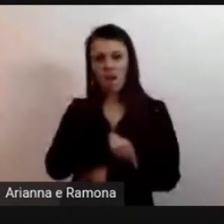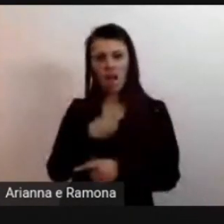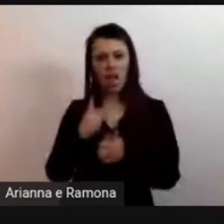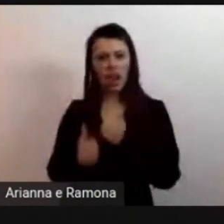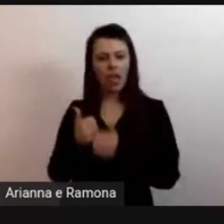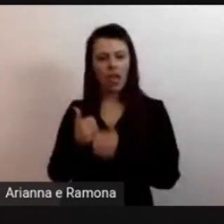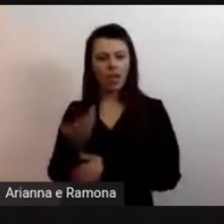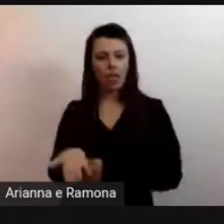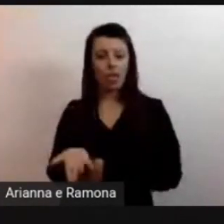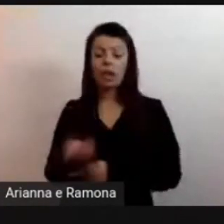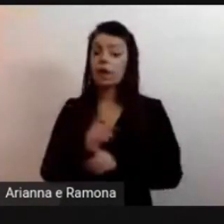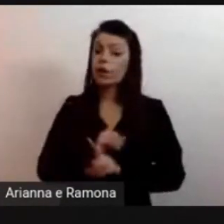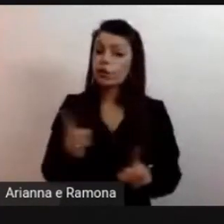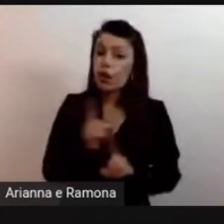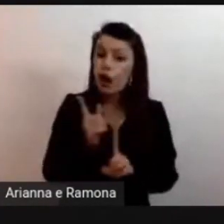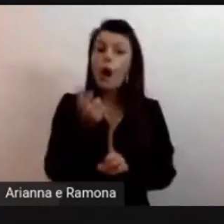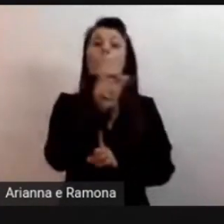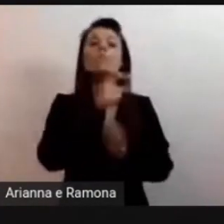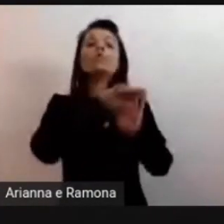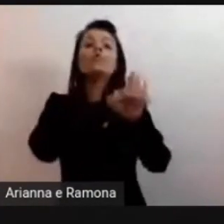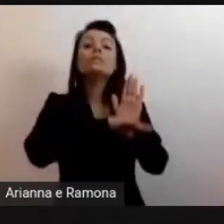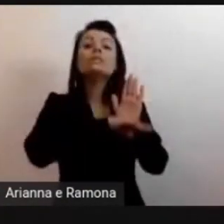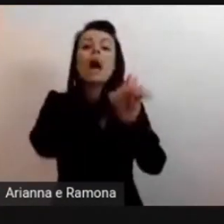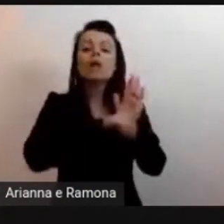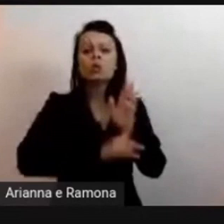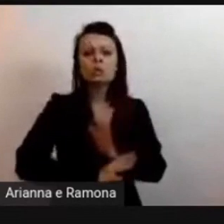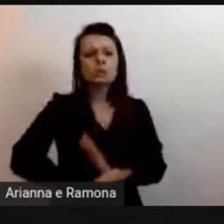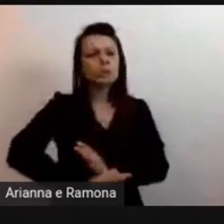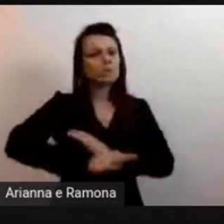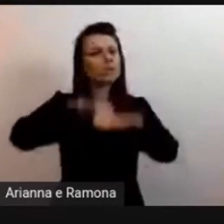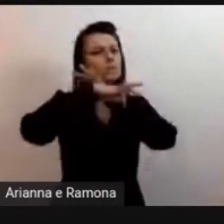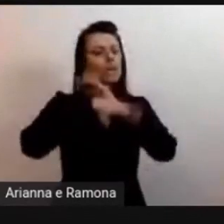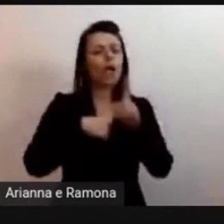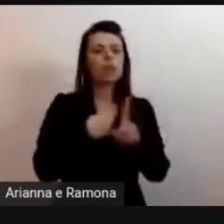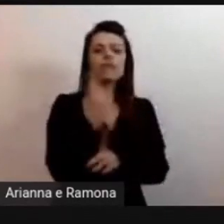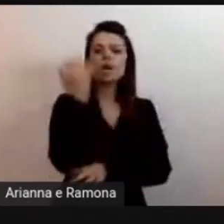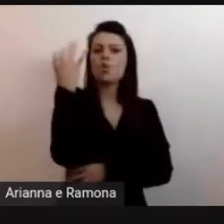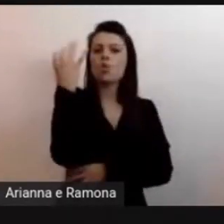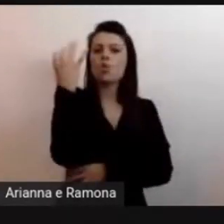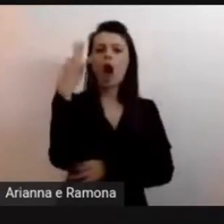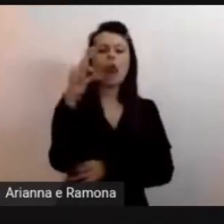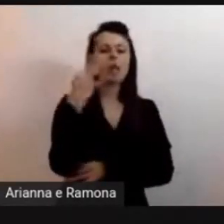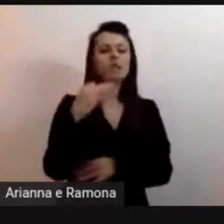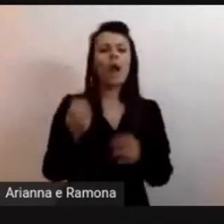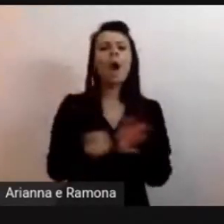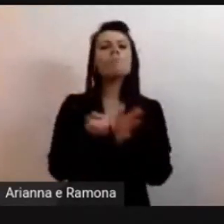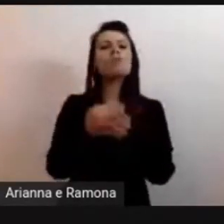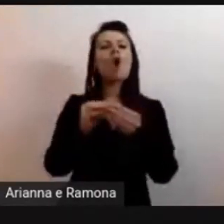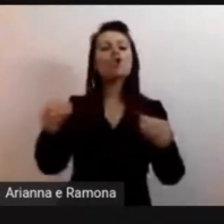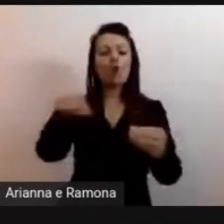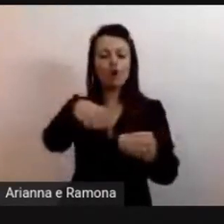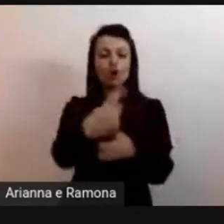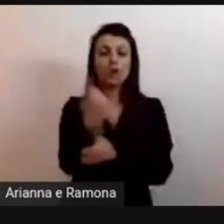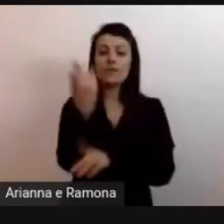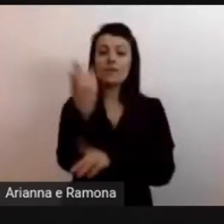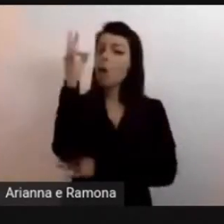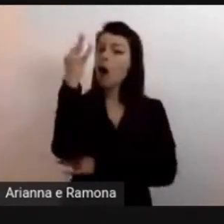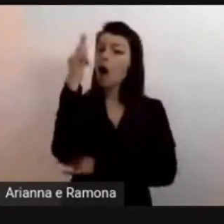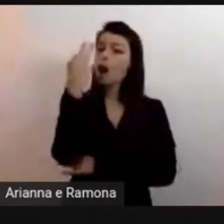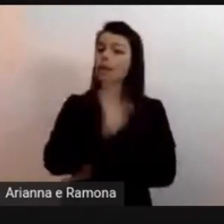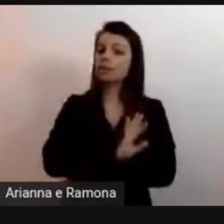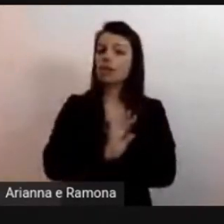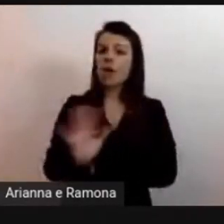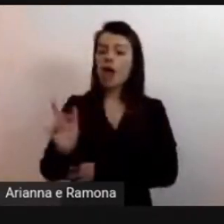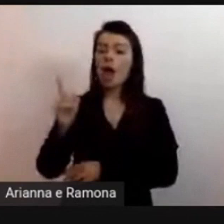che sono stabiliti in modo molto rigoroso la qualità che lo aveva prodotto il resto la loro mentalità è